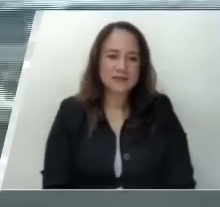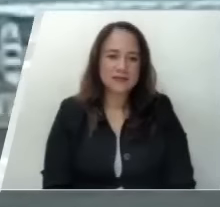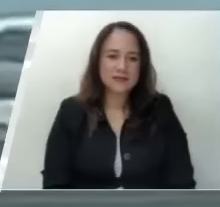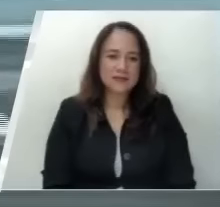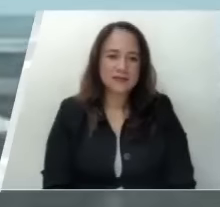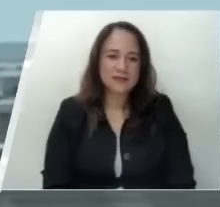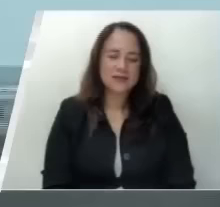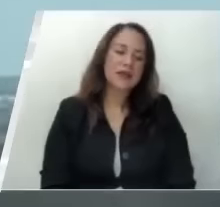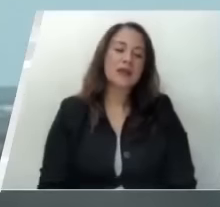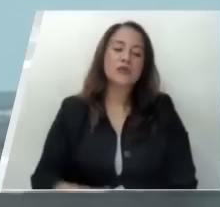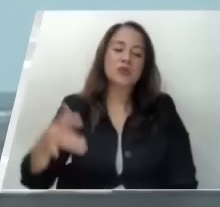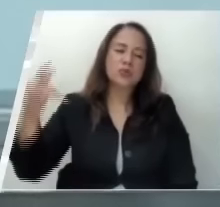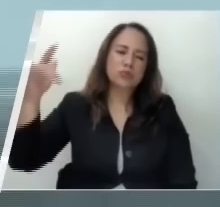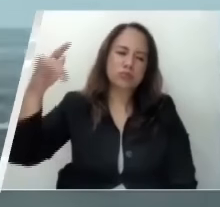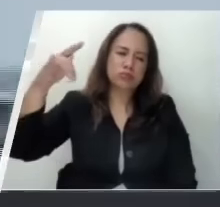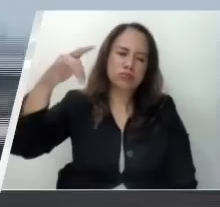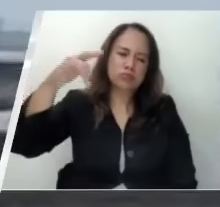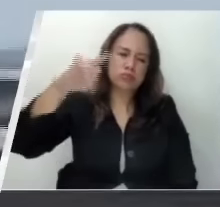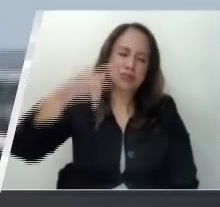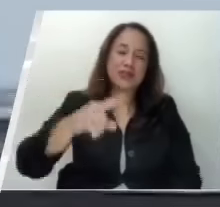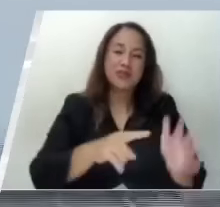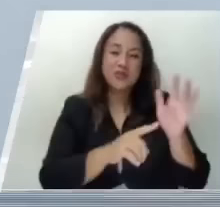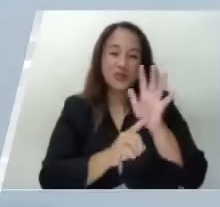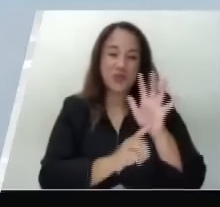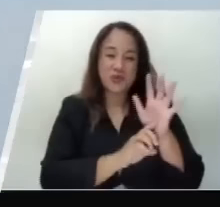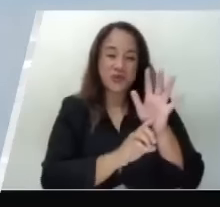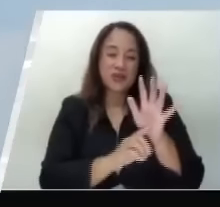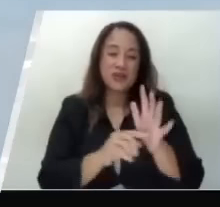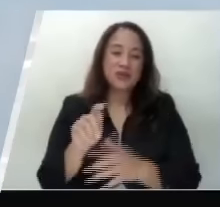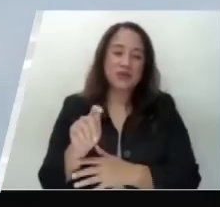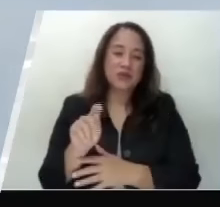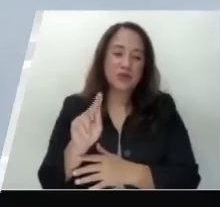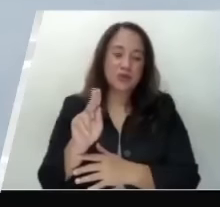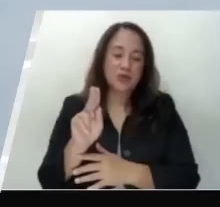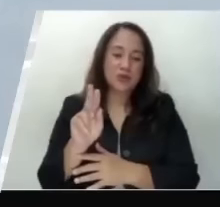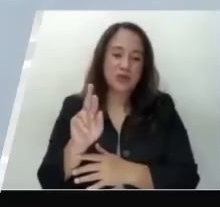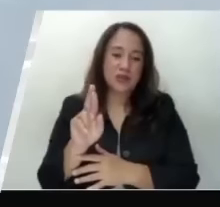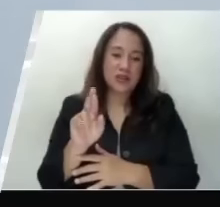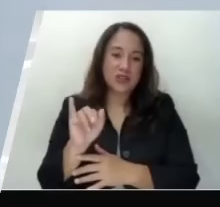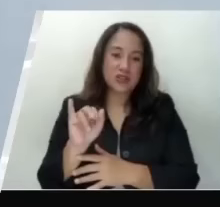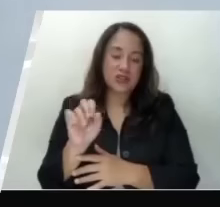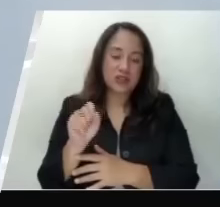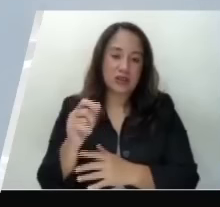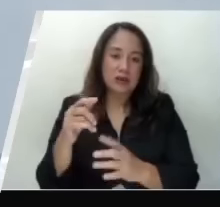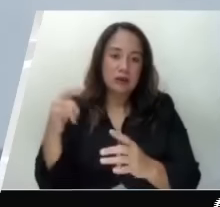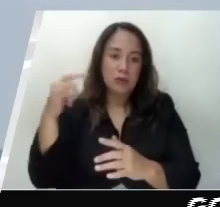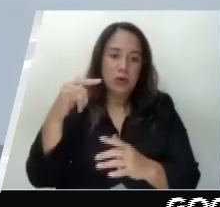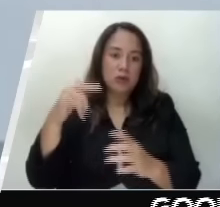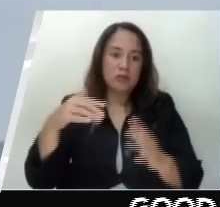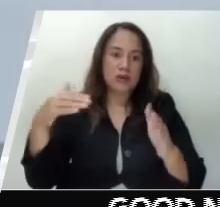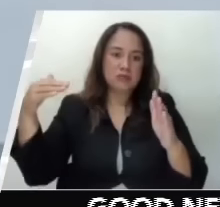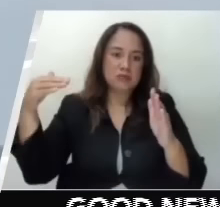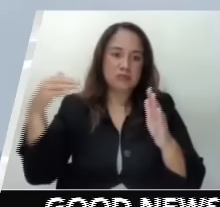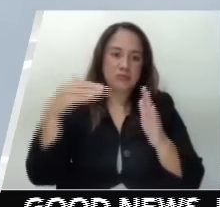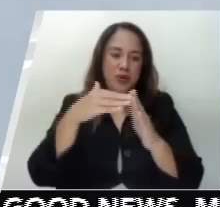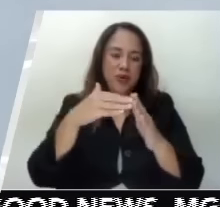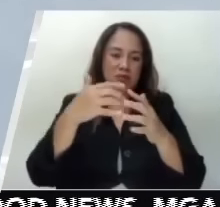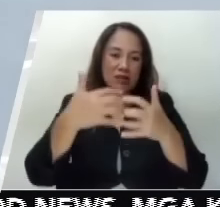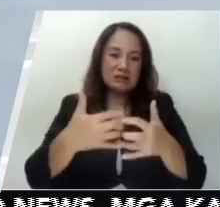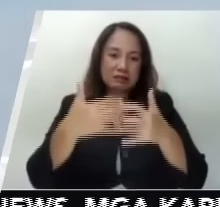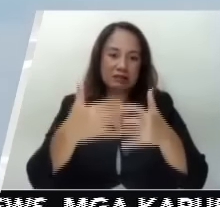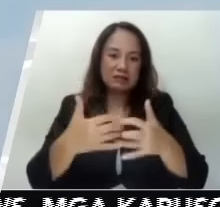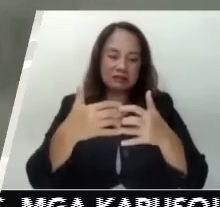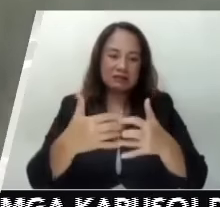Palapag na dapat ang aerobatic jet na ito ng Turkish Air Force sa gitna ng pagsasanay, pero bumangga ito sa construction machine na magkukumpuni